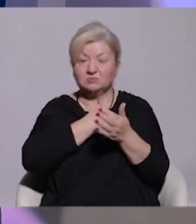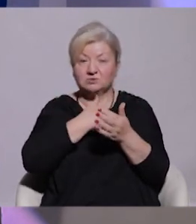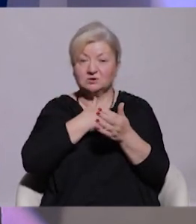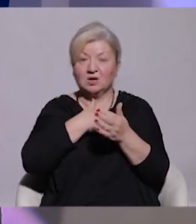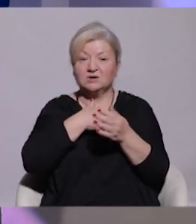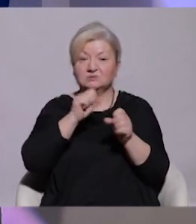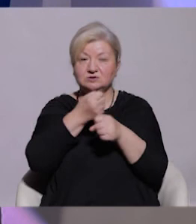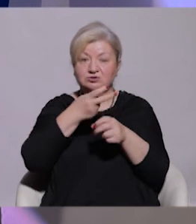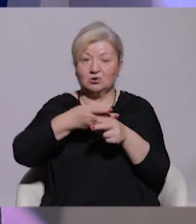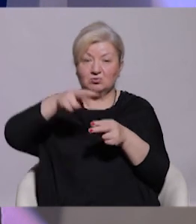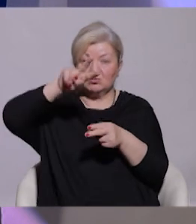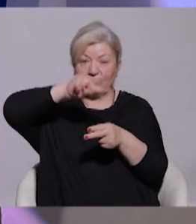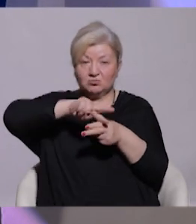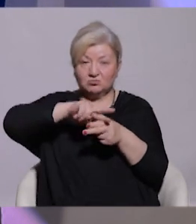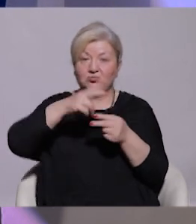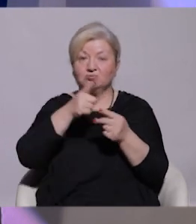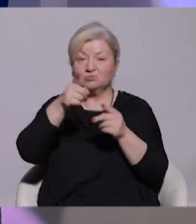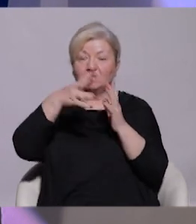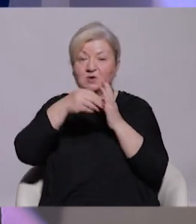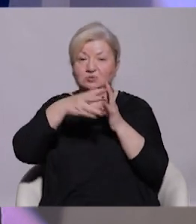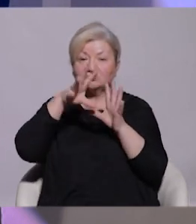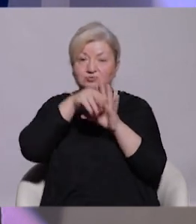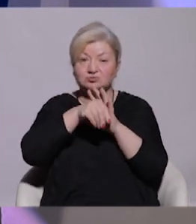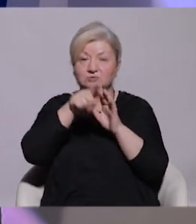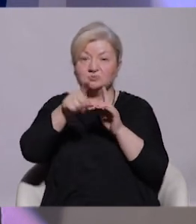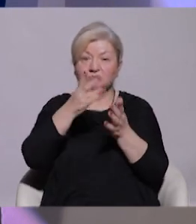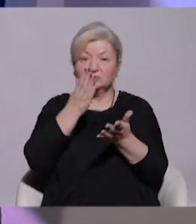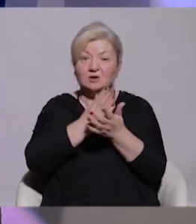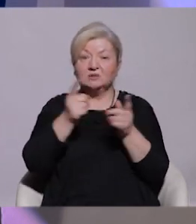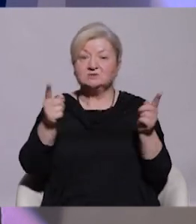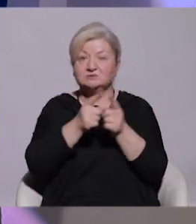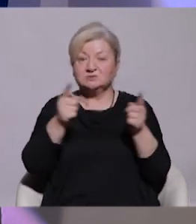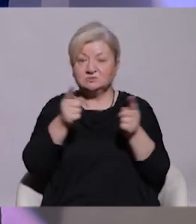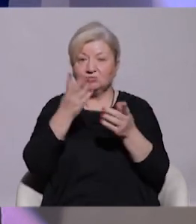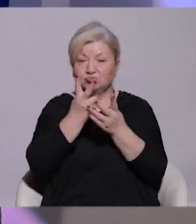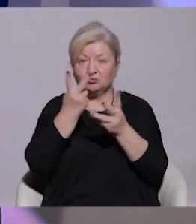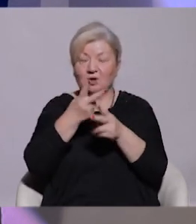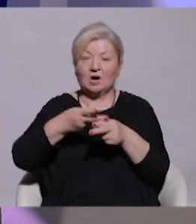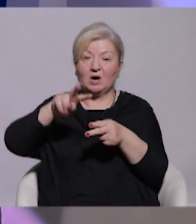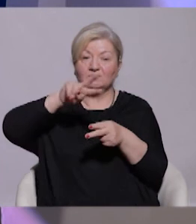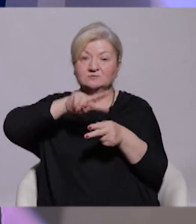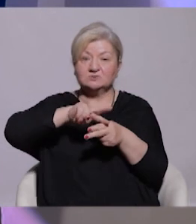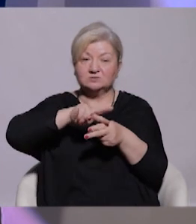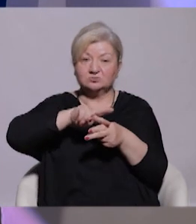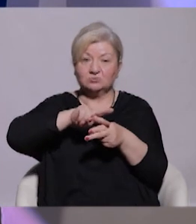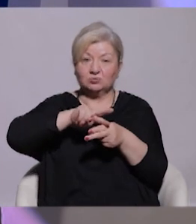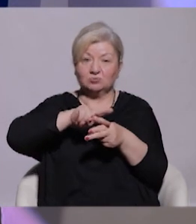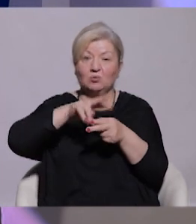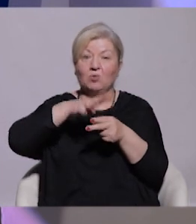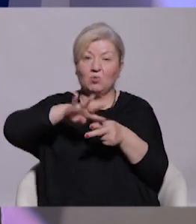სიჩქარე ორჯერ გაიზარდოს ფესვის შიგნით მყოფი სიდიდე უნდა გავზარდო